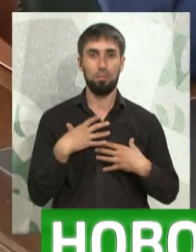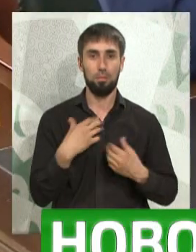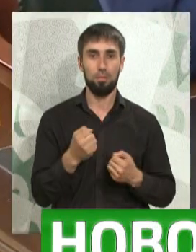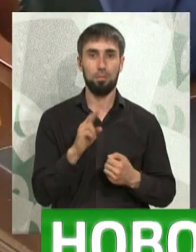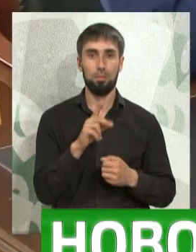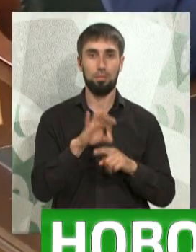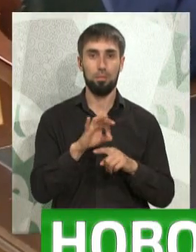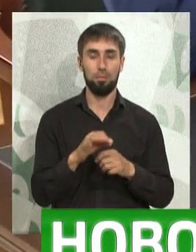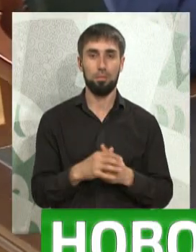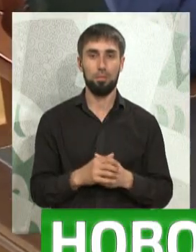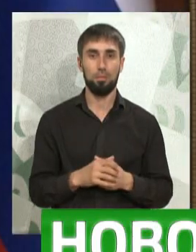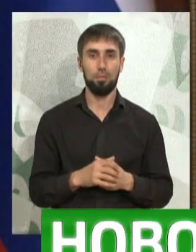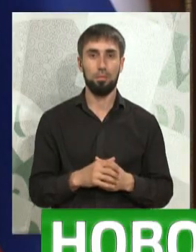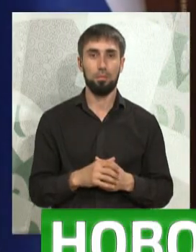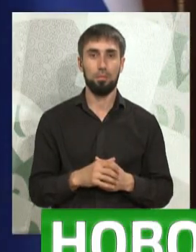выздоровления.